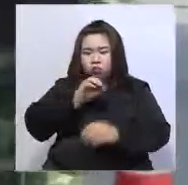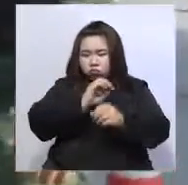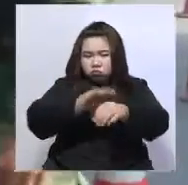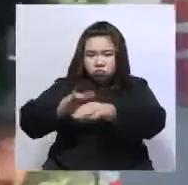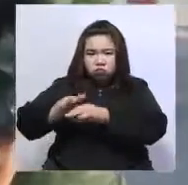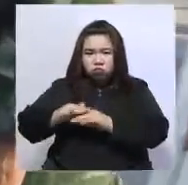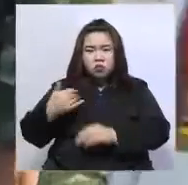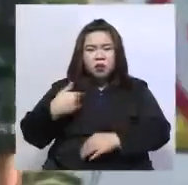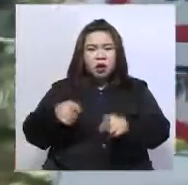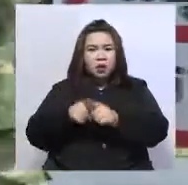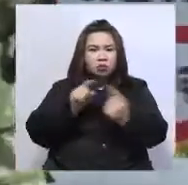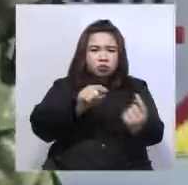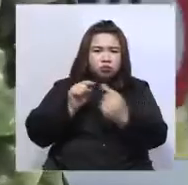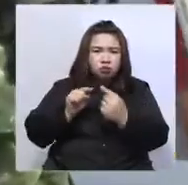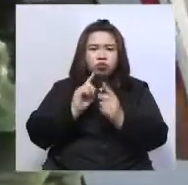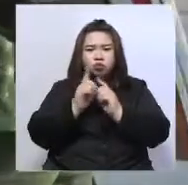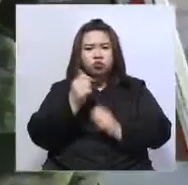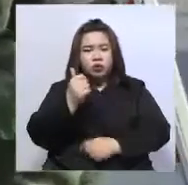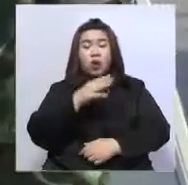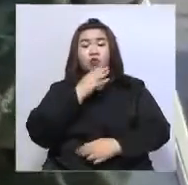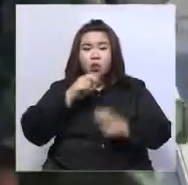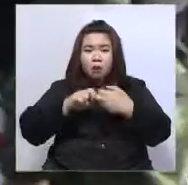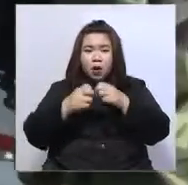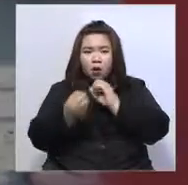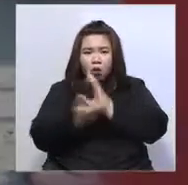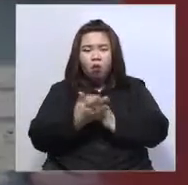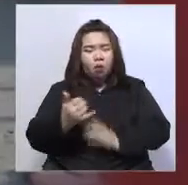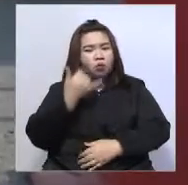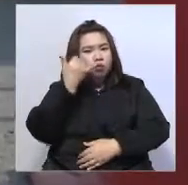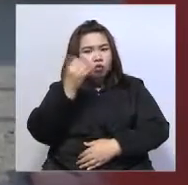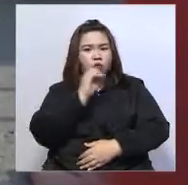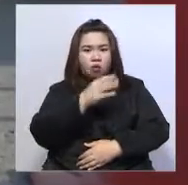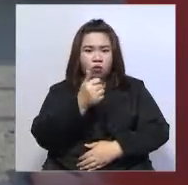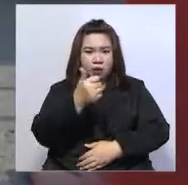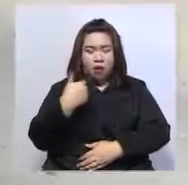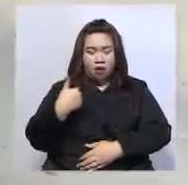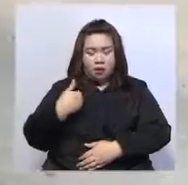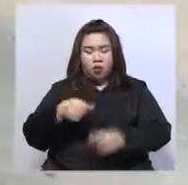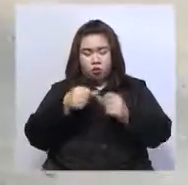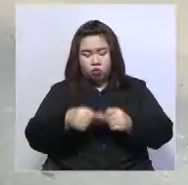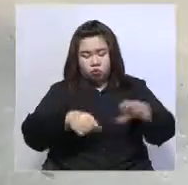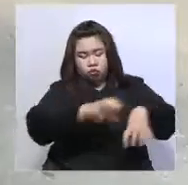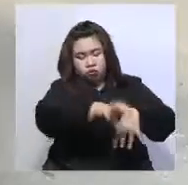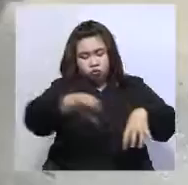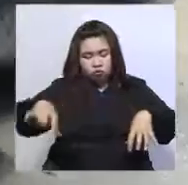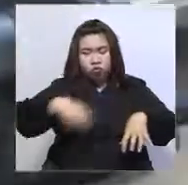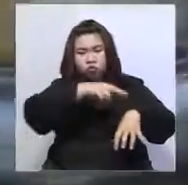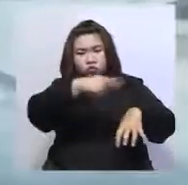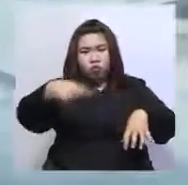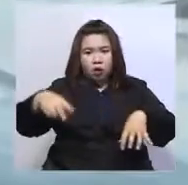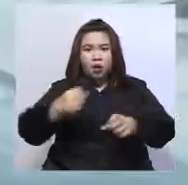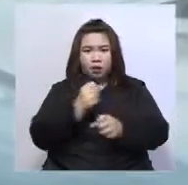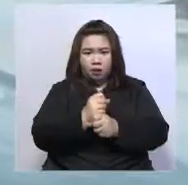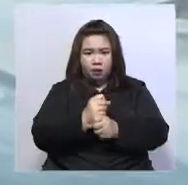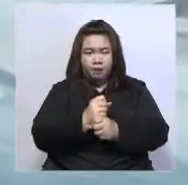างให้สามารถตอบโต้ได้ทันทีค่ะถ้าหากว่าเกิดสถานการณ์นะคะแล้วก็มีการกระจายกำลังควบคุมพื้นที่เส้นทางให้ปลอดภัยรวม